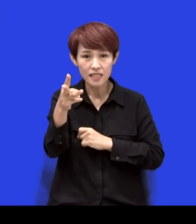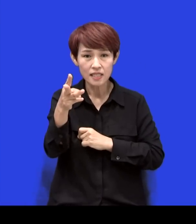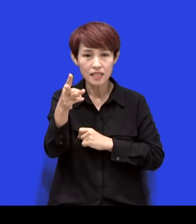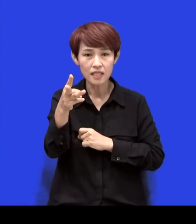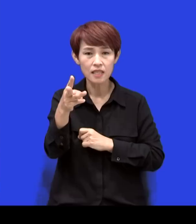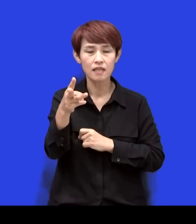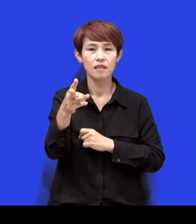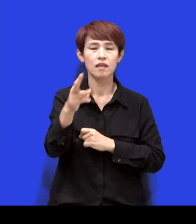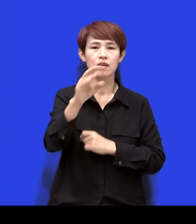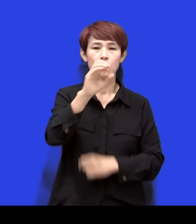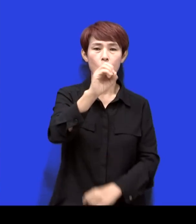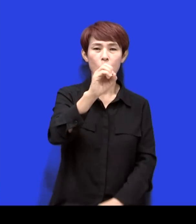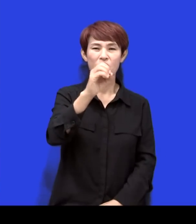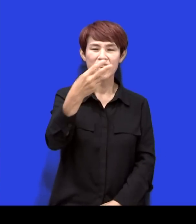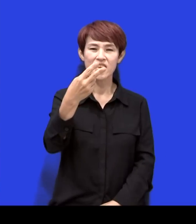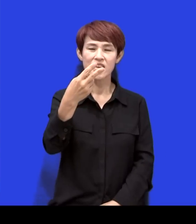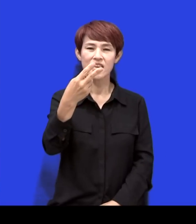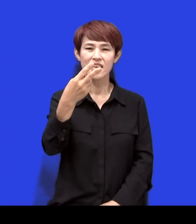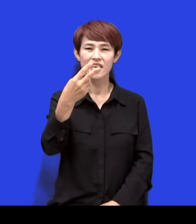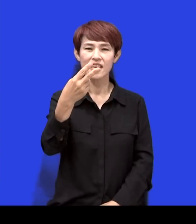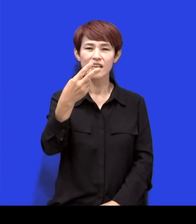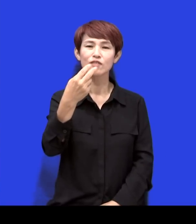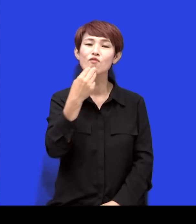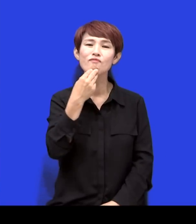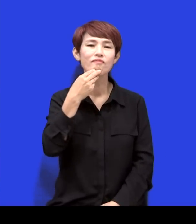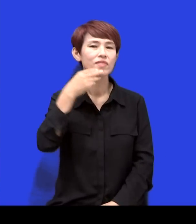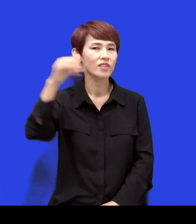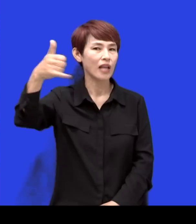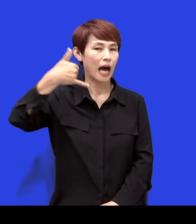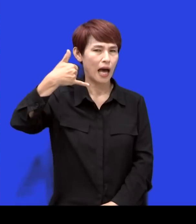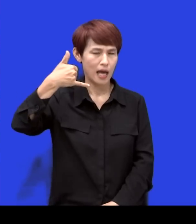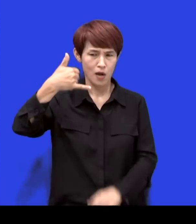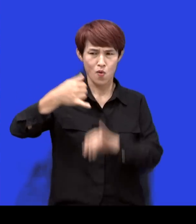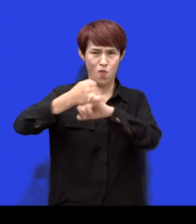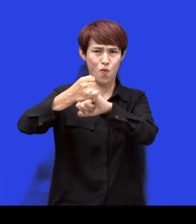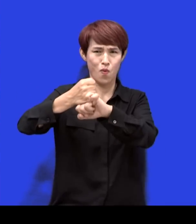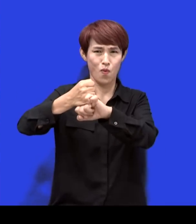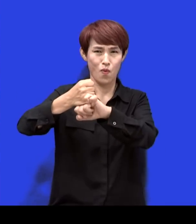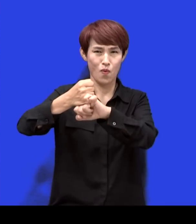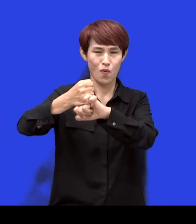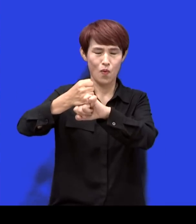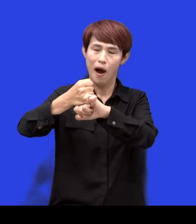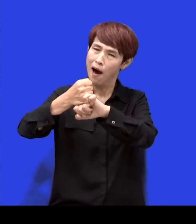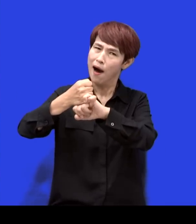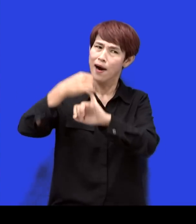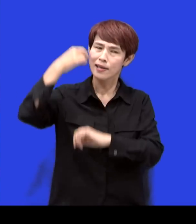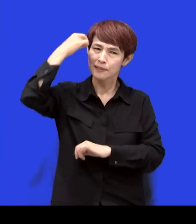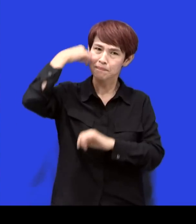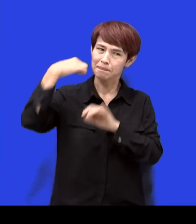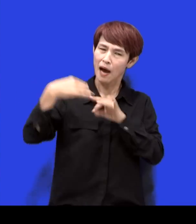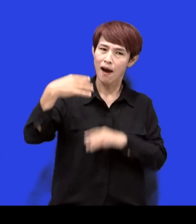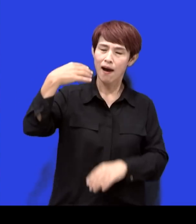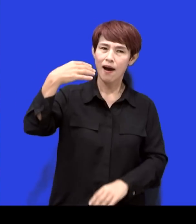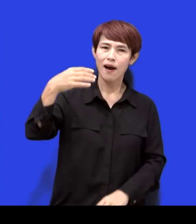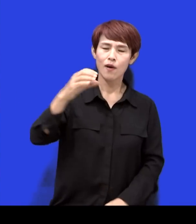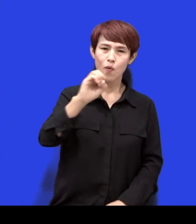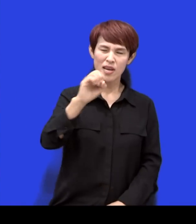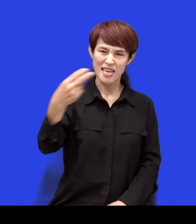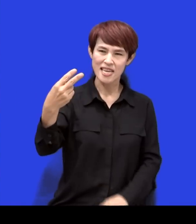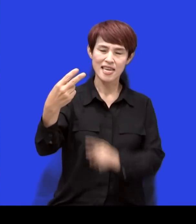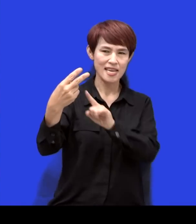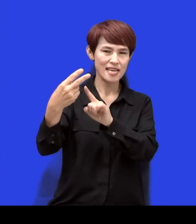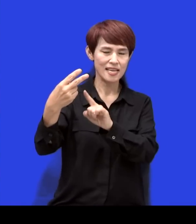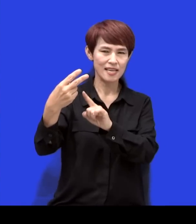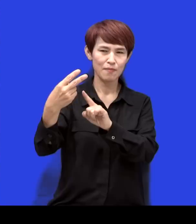전화가 옵니다. 예. 예, 토요일 날 02번으로 전화가 오면 예. 이 번호 받아야 돼요. 그렇죠. 사무실이죠. 예, 직감이 왔어요. 이게 이거 받아야 이 된다.